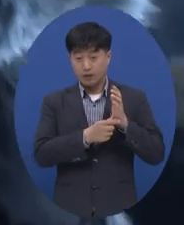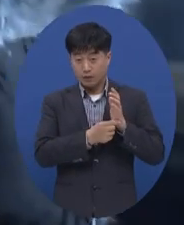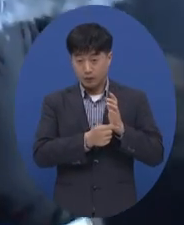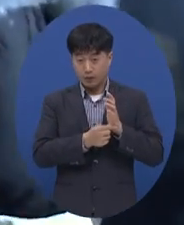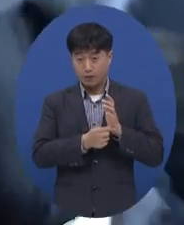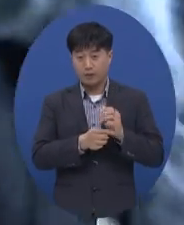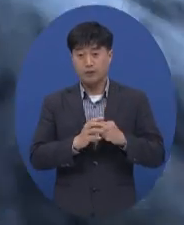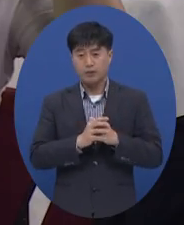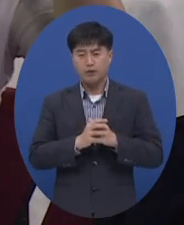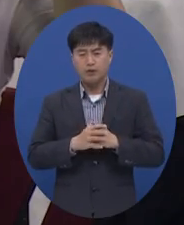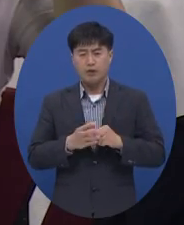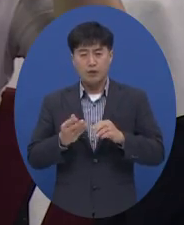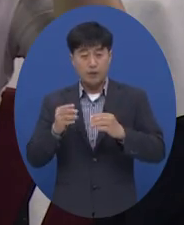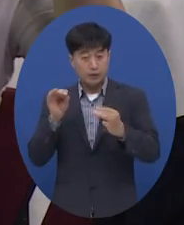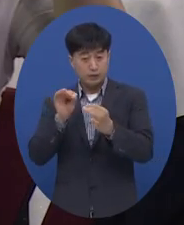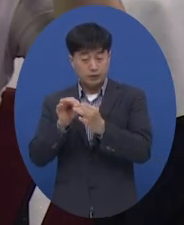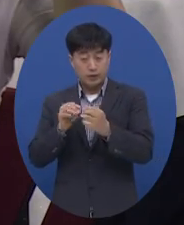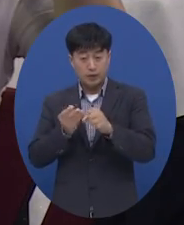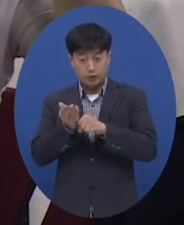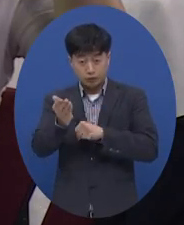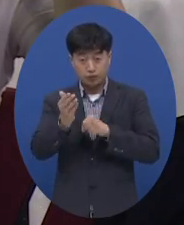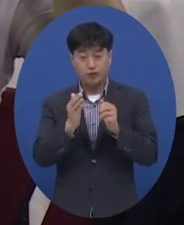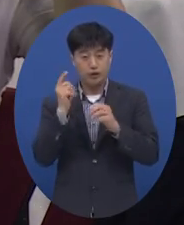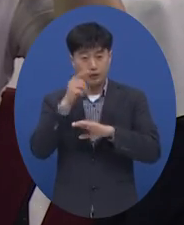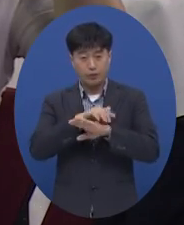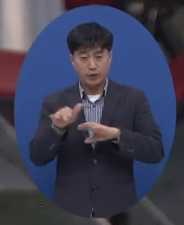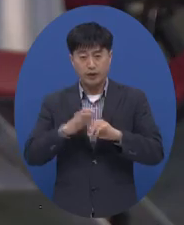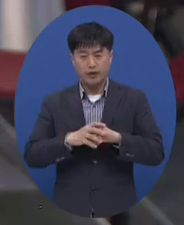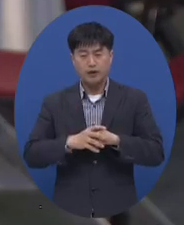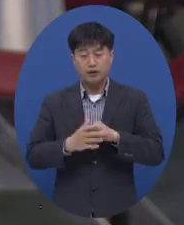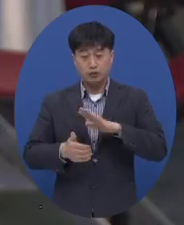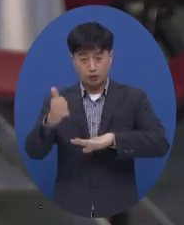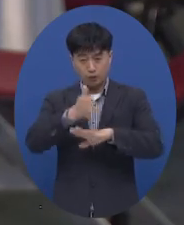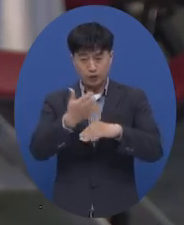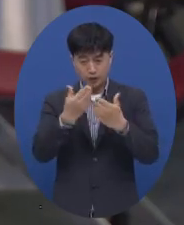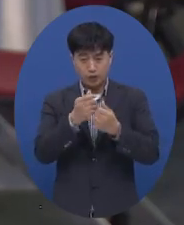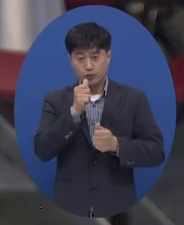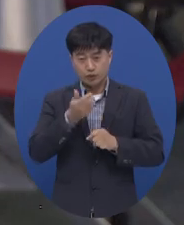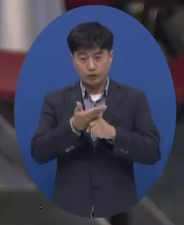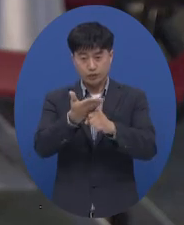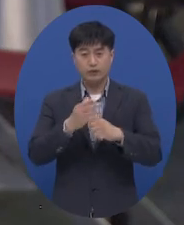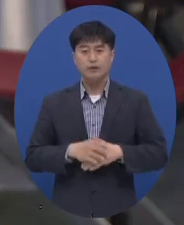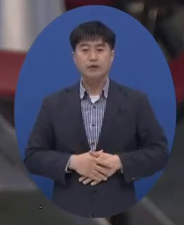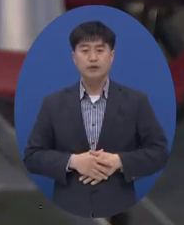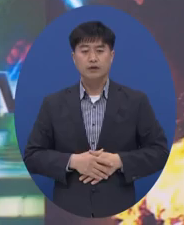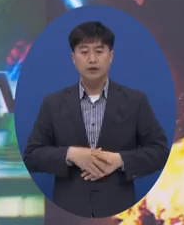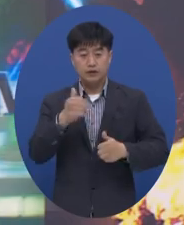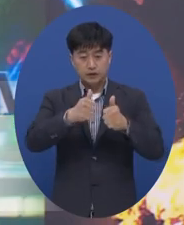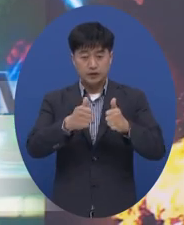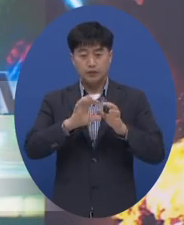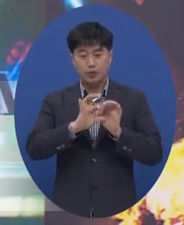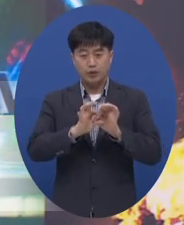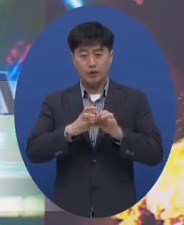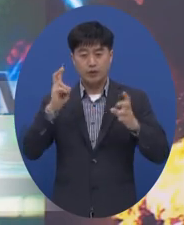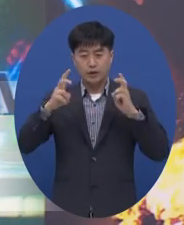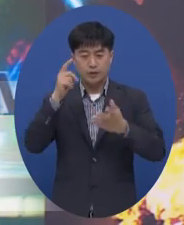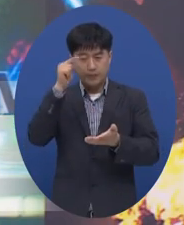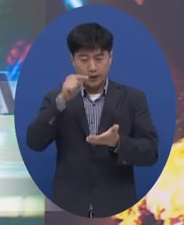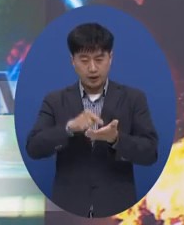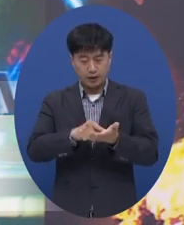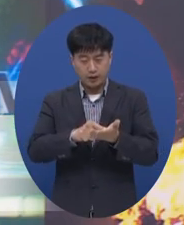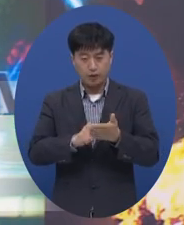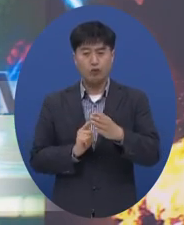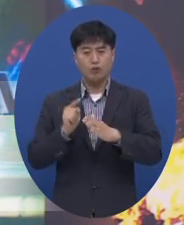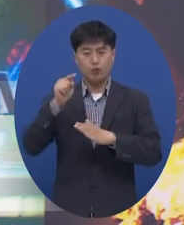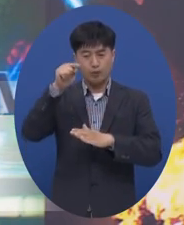트렌드와 해외 마켓별 진출 전략, 국내 게임 기업의 글로벌 진출 성공 사례 등을 소개합니다. 오디션을 통해서